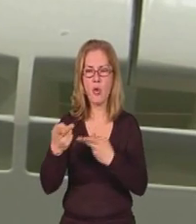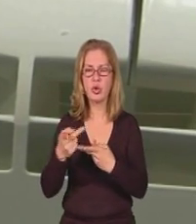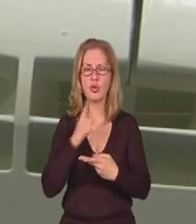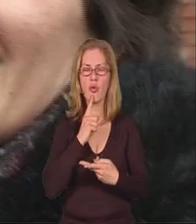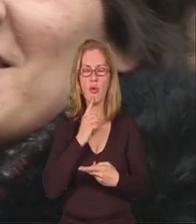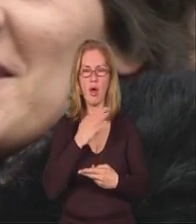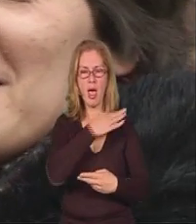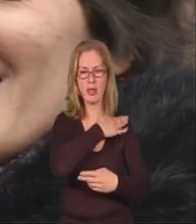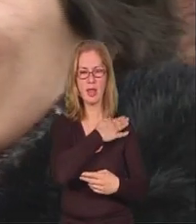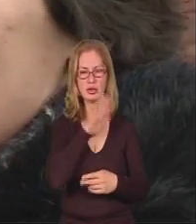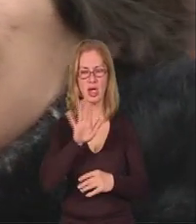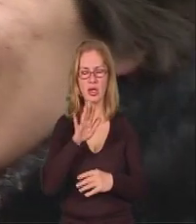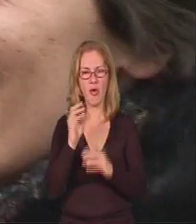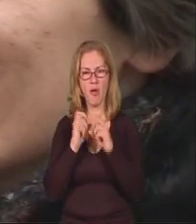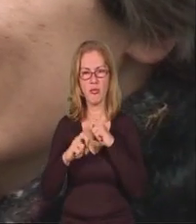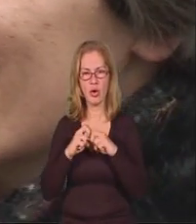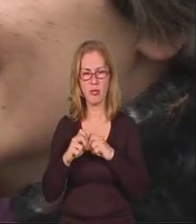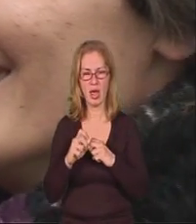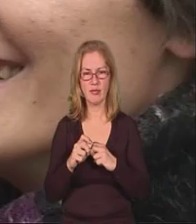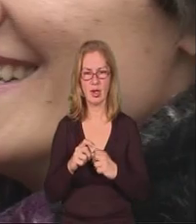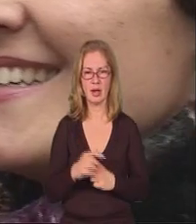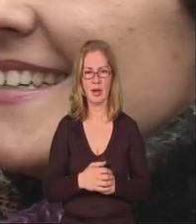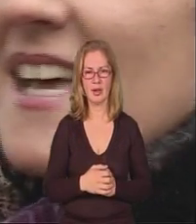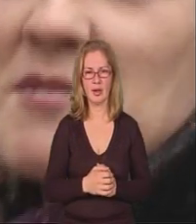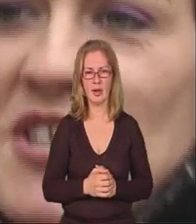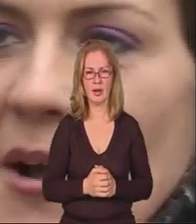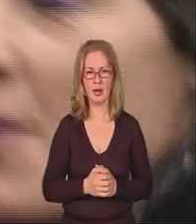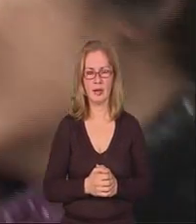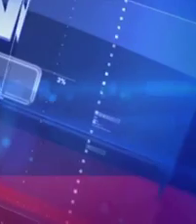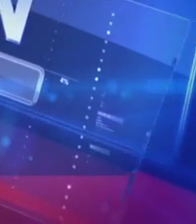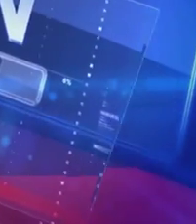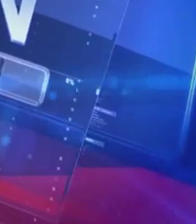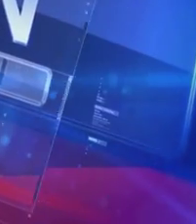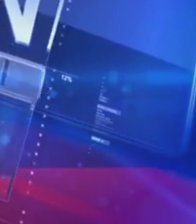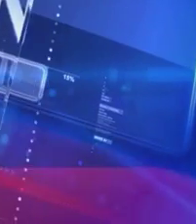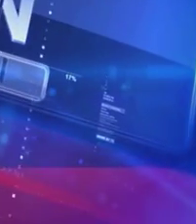uputili građane na instituciju nadležnu za njihov problem, pojašnjava Stanimirović.